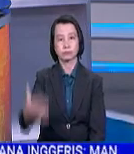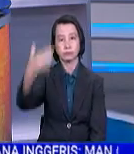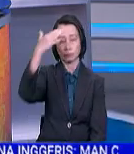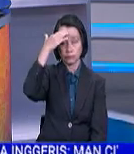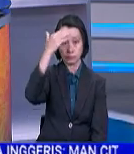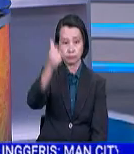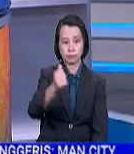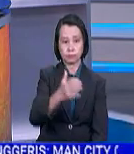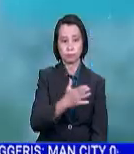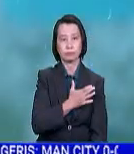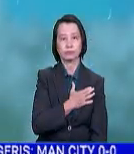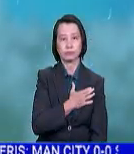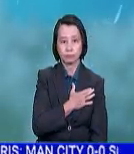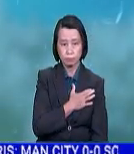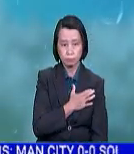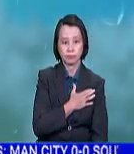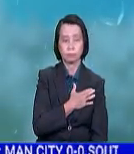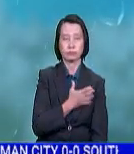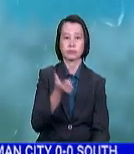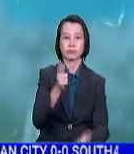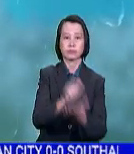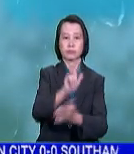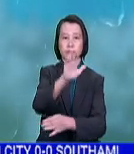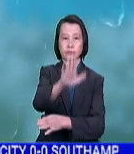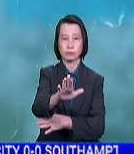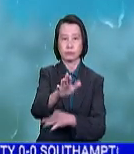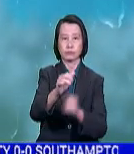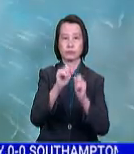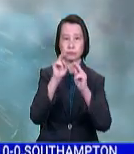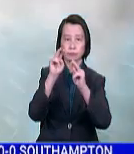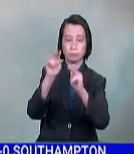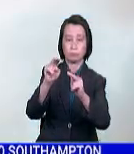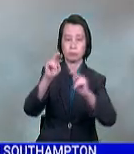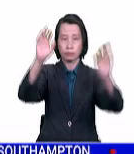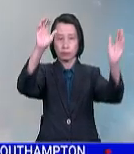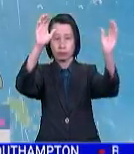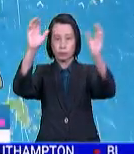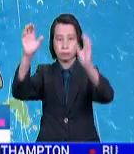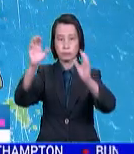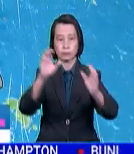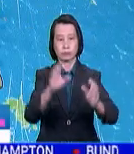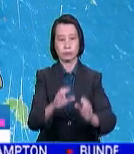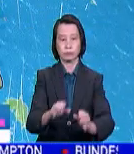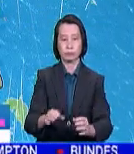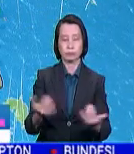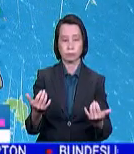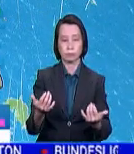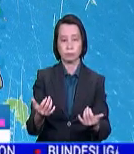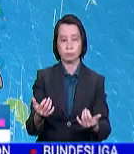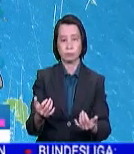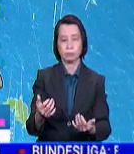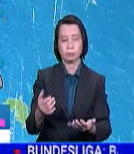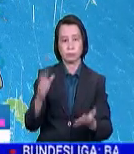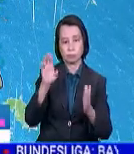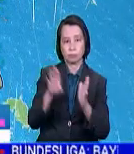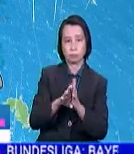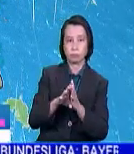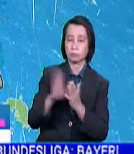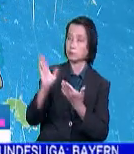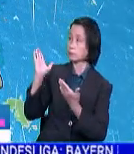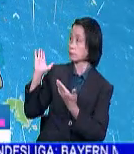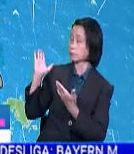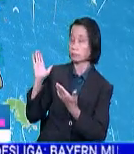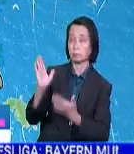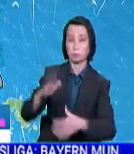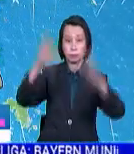Assalamualaikum dan salam sejahtera. Kita mulakan laporan pada petang ini dengan melihat tinjauan cuaca semasa. Imej gemar radar menunjukkan keadaan